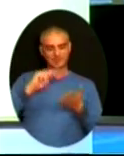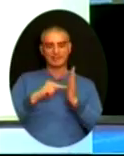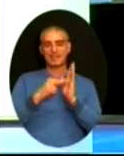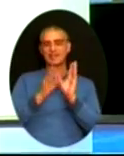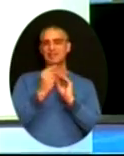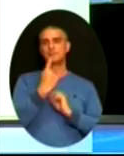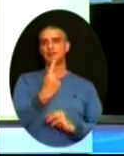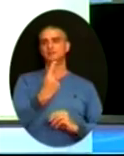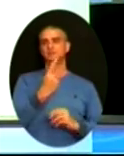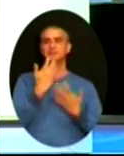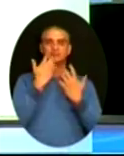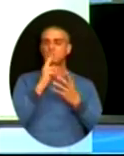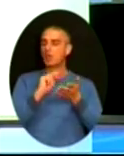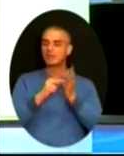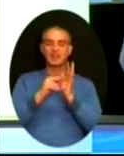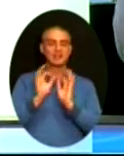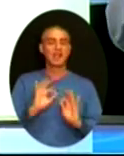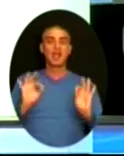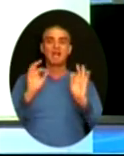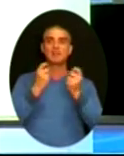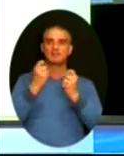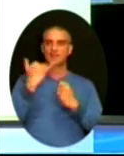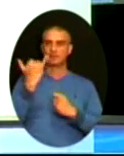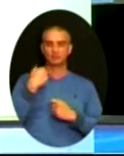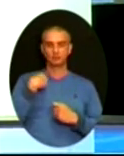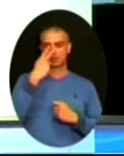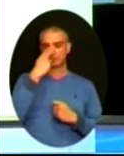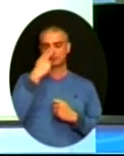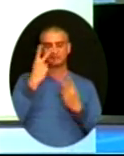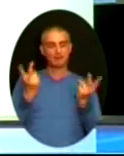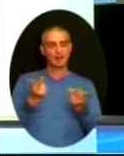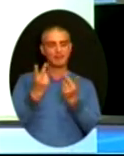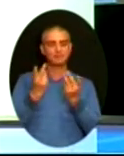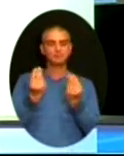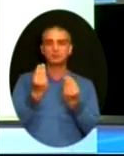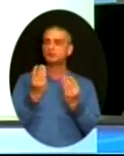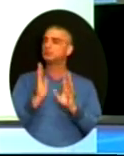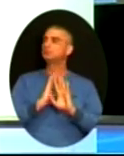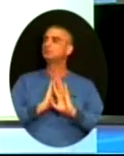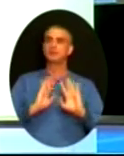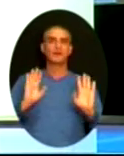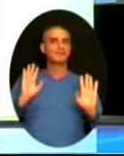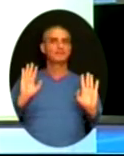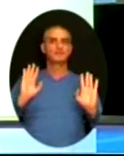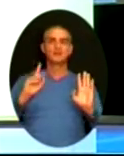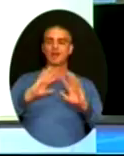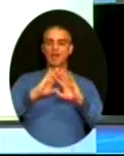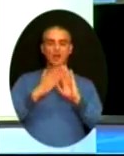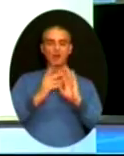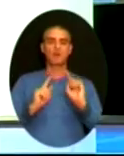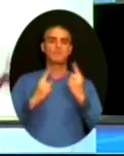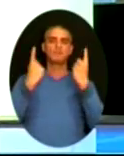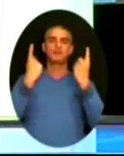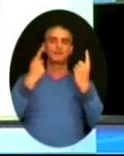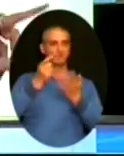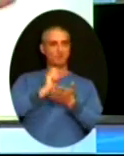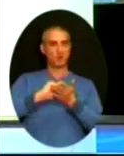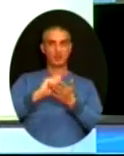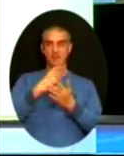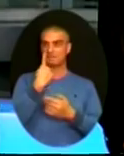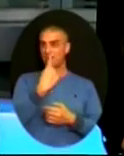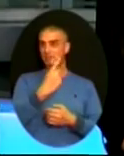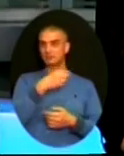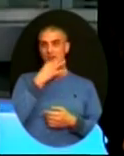עצמו. זה הסיפור, הוא לא תכנן את זה עם שום הפקה. וכל פעם שאנחנו מנסים לחפש מניעים נסתרים, אין מניעים נסתרים, הכל מקרי והכל... והוא כותב לעצמו